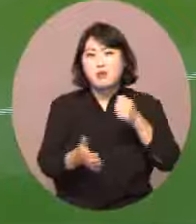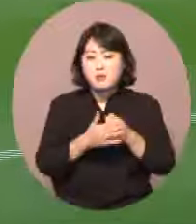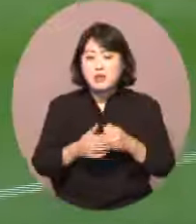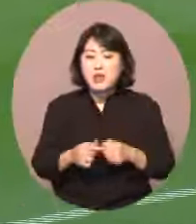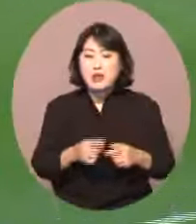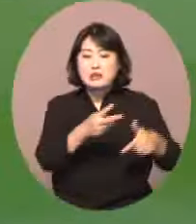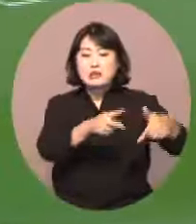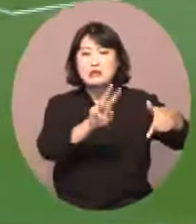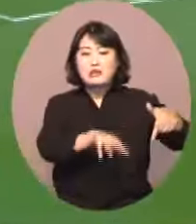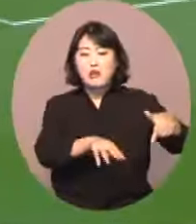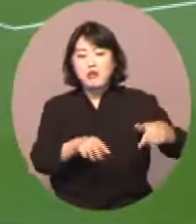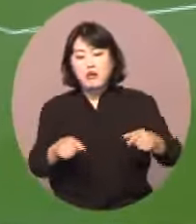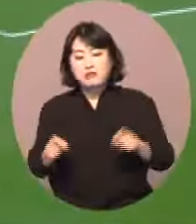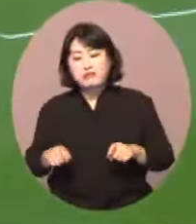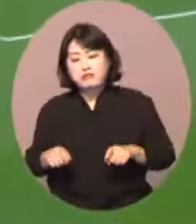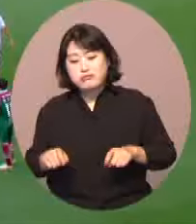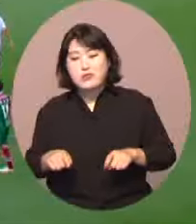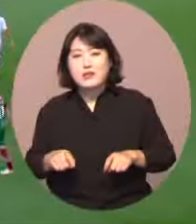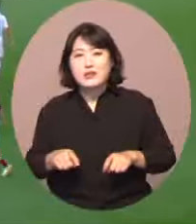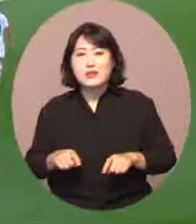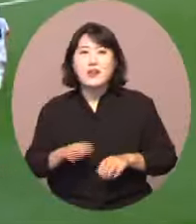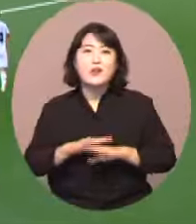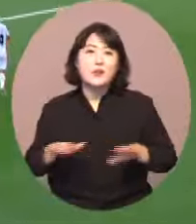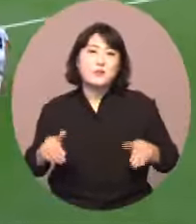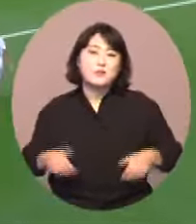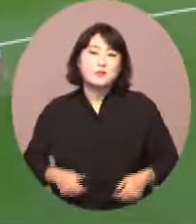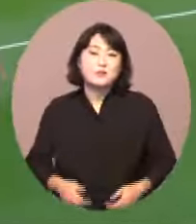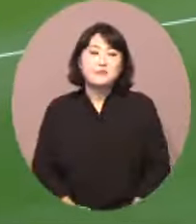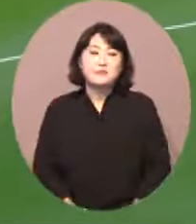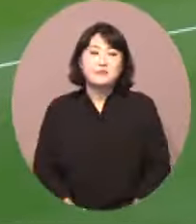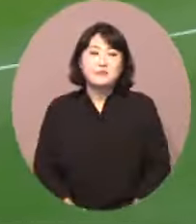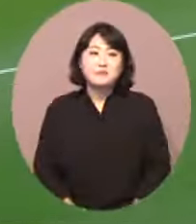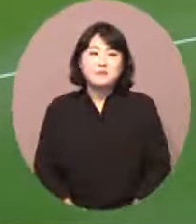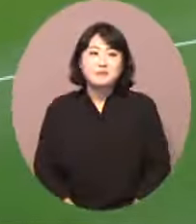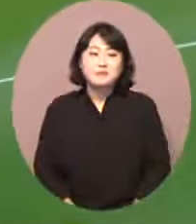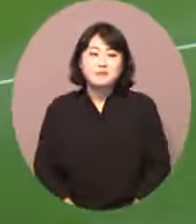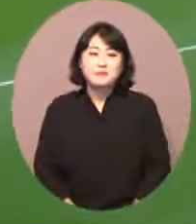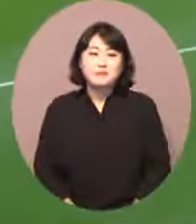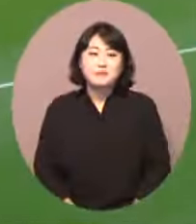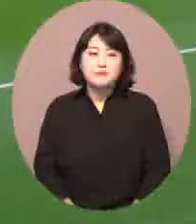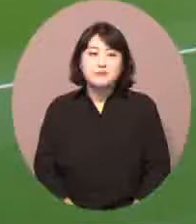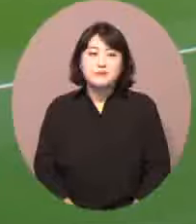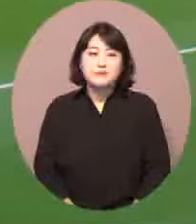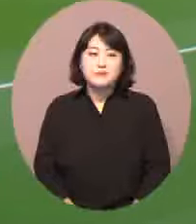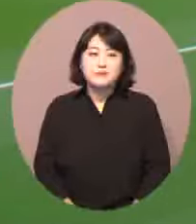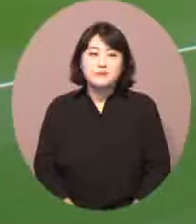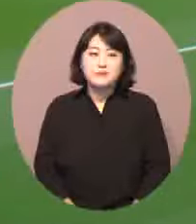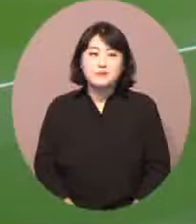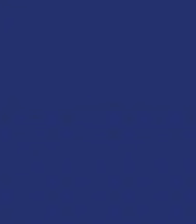인천 징크스를 깨야 하는 숙제도 안고 있습니다. MBC 뉴스 조형찬입니다.